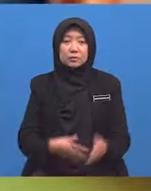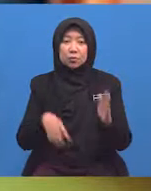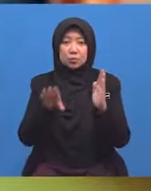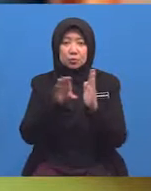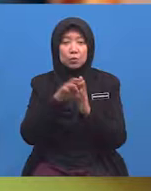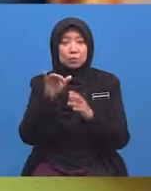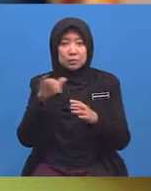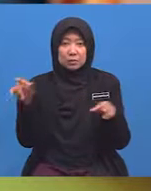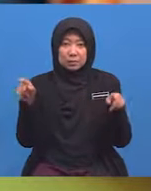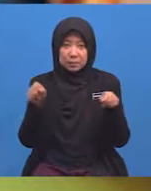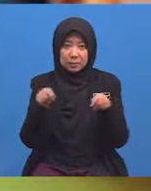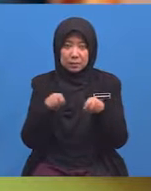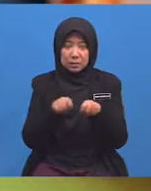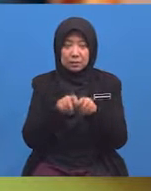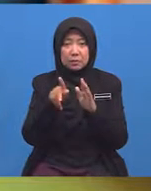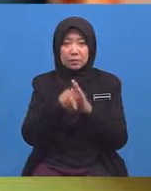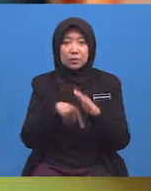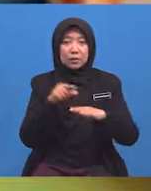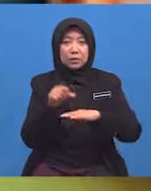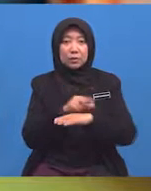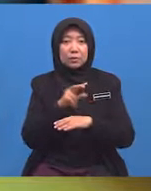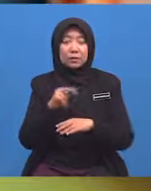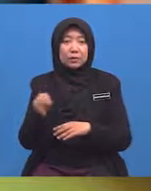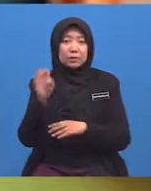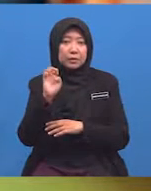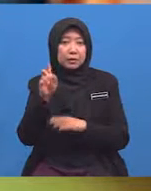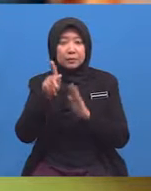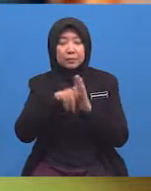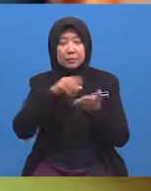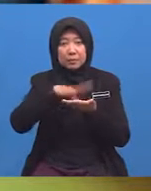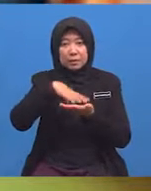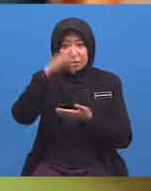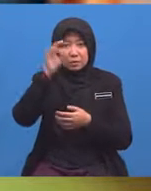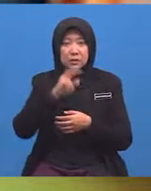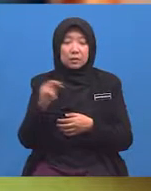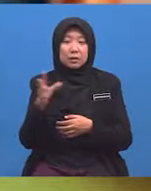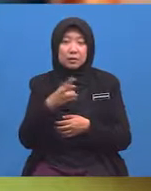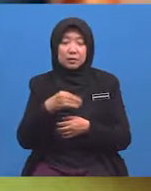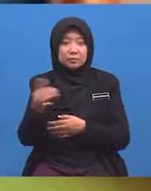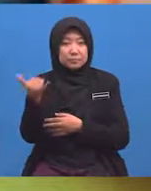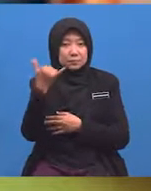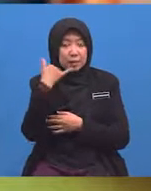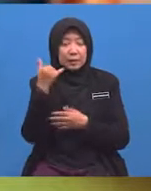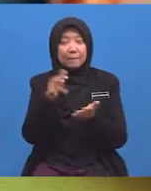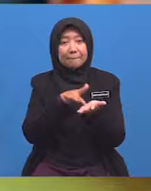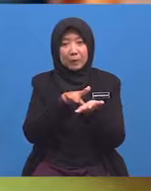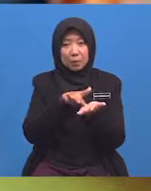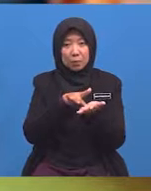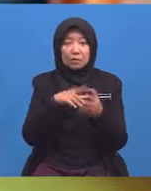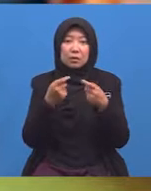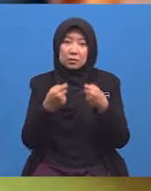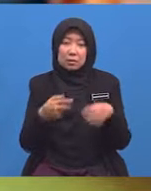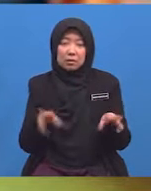Contohnya seperti penggunaan e-pembelajaran dan teleperubatan